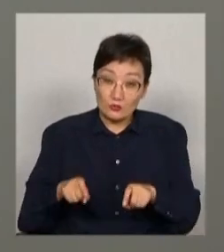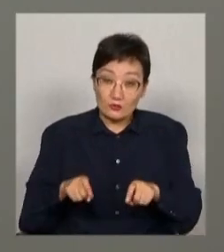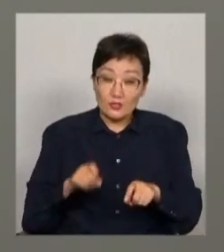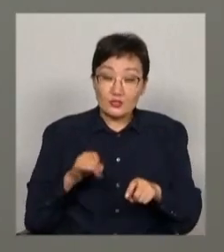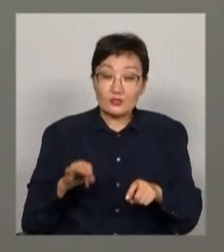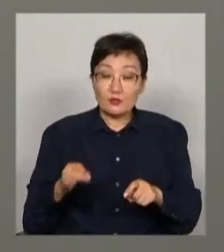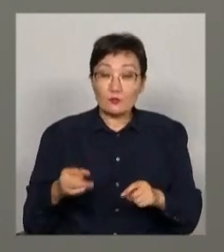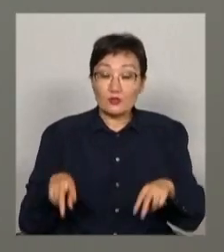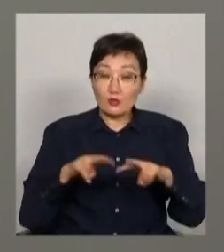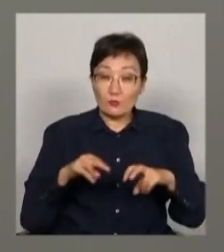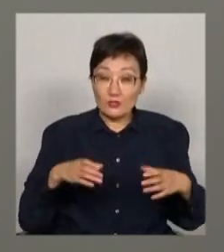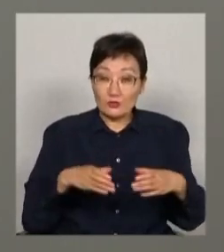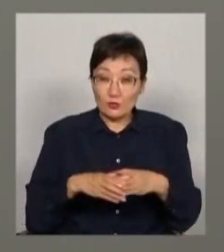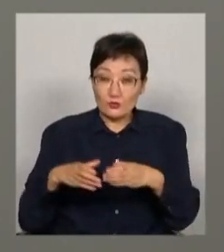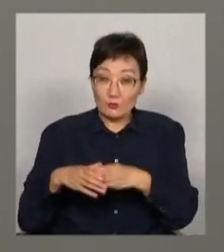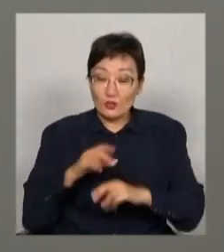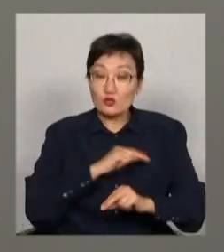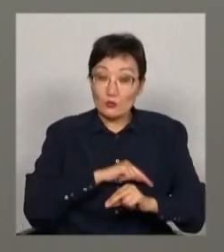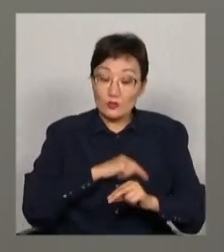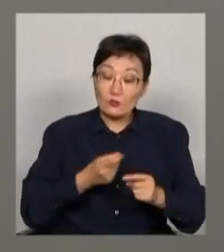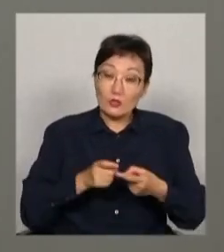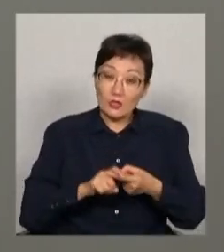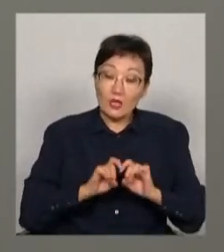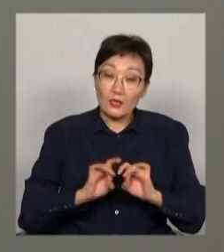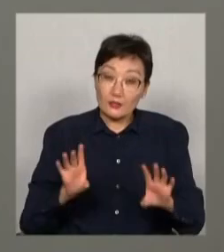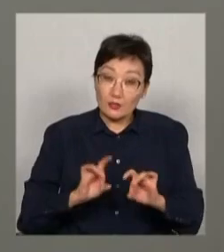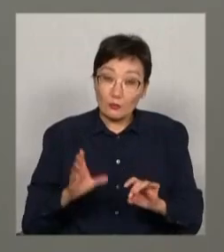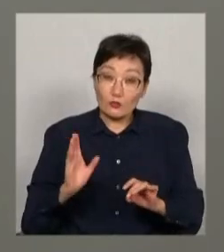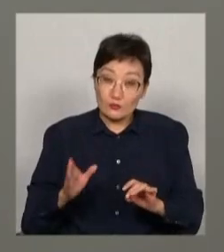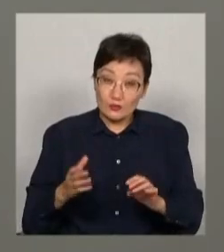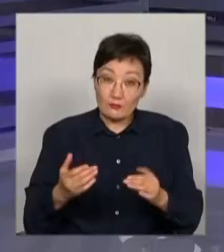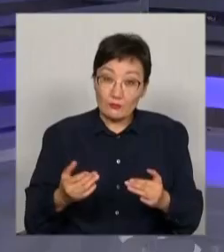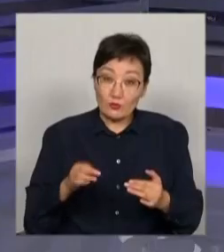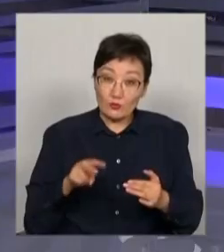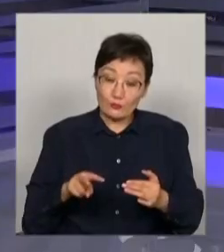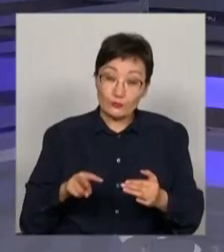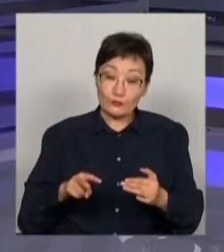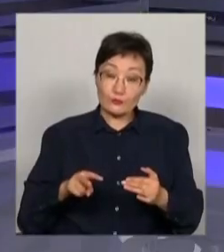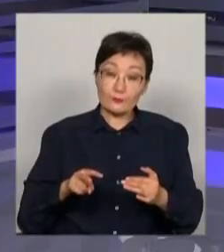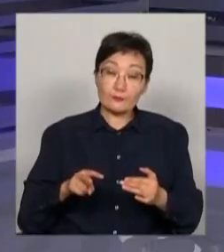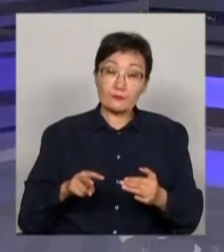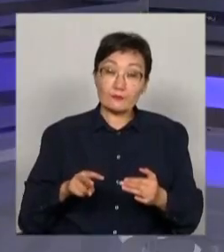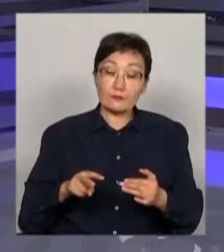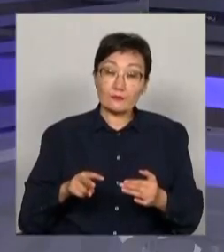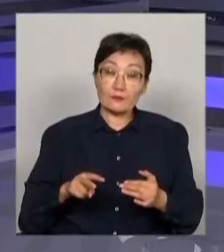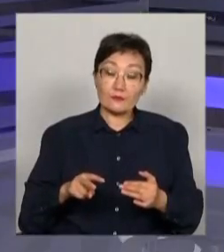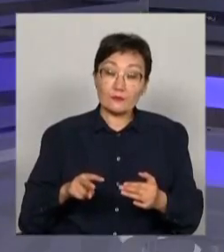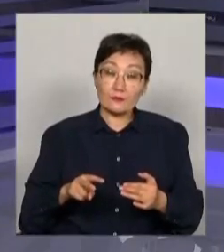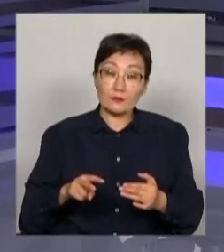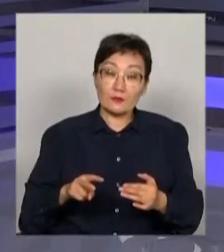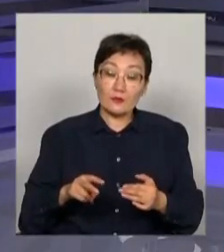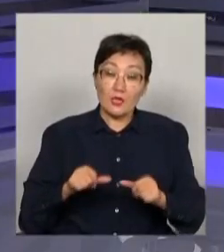Енді мониторинг топтарына келетін болсақ, ол мынау ведомство